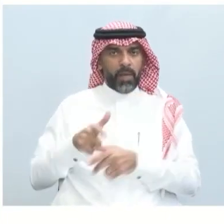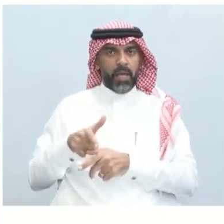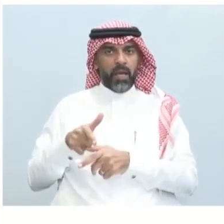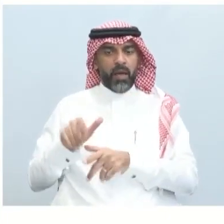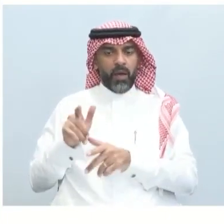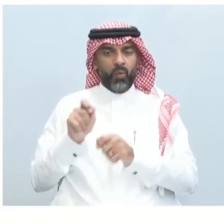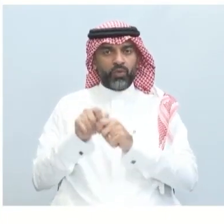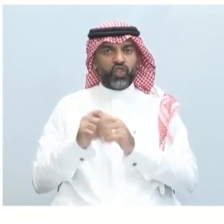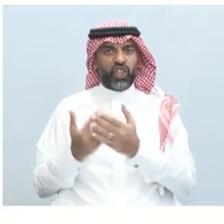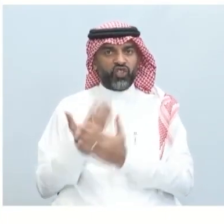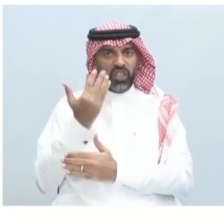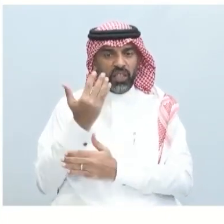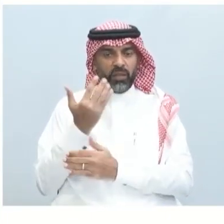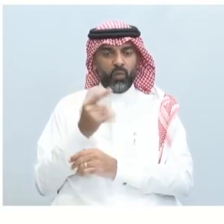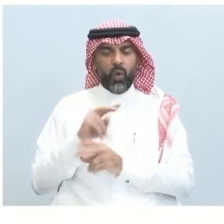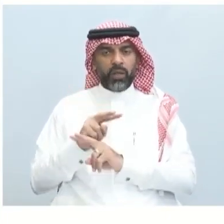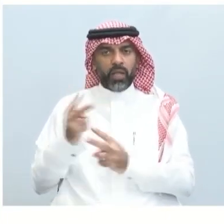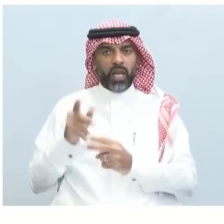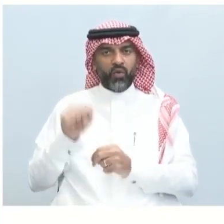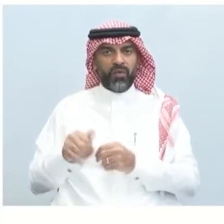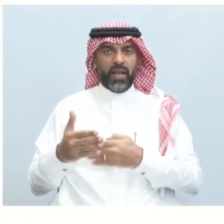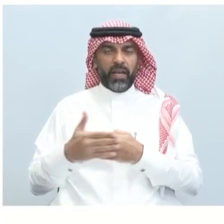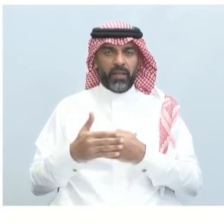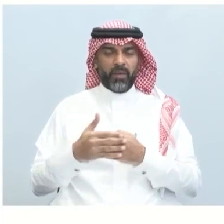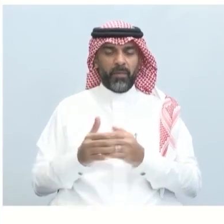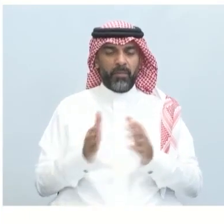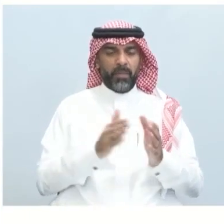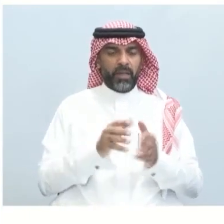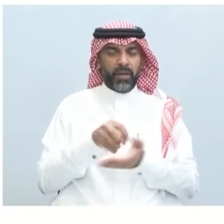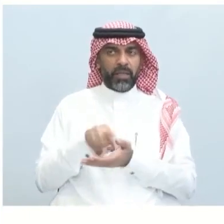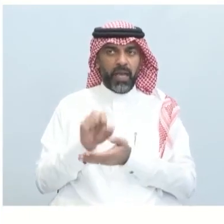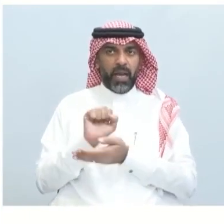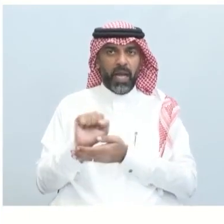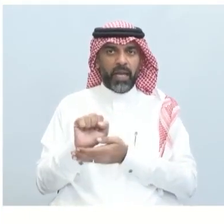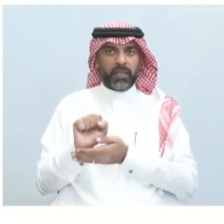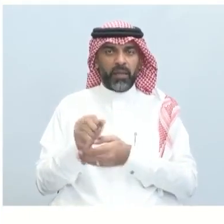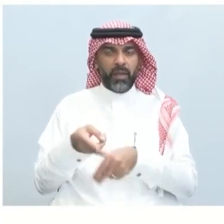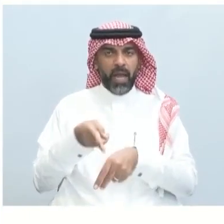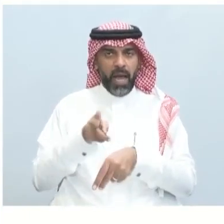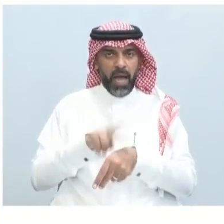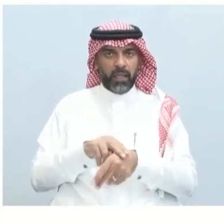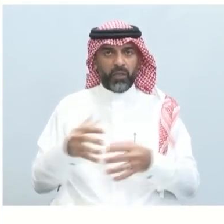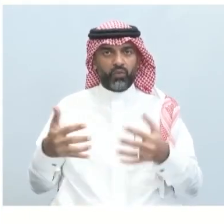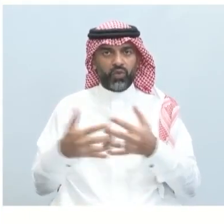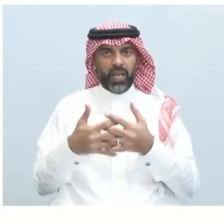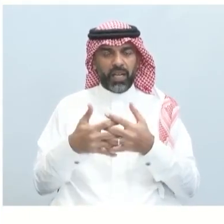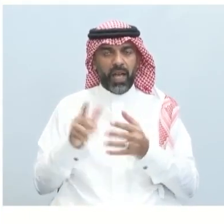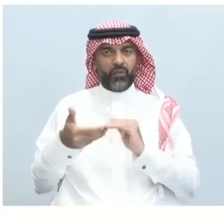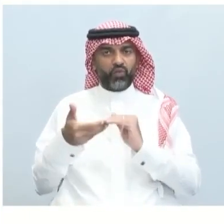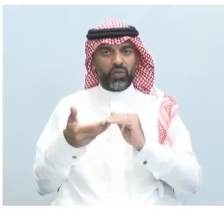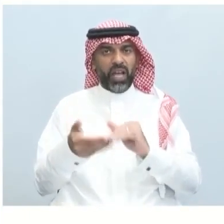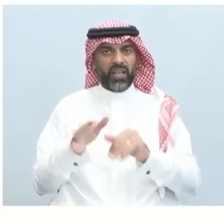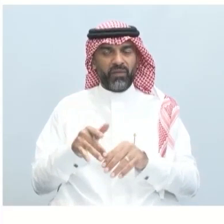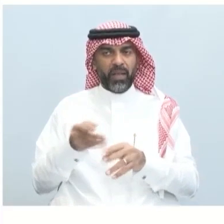وإطلاق المنتجات الجديدة والتغيرات في الخدمة. بينما رسائل خاصة بإعادة المشاركة تساعد في إعادة